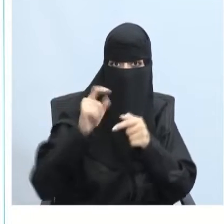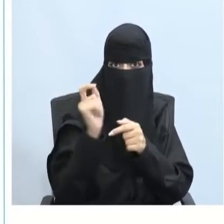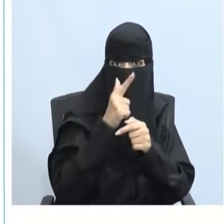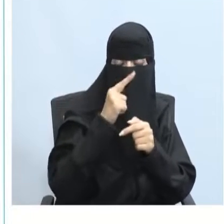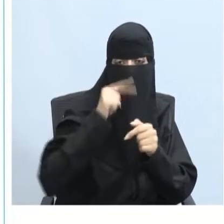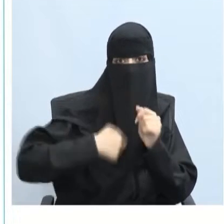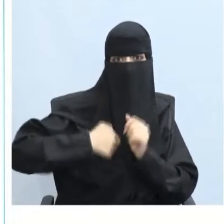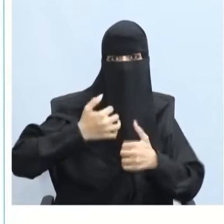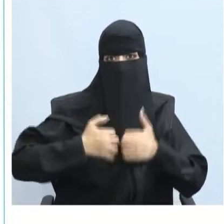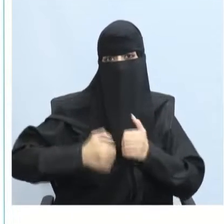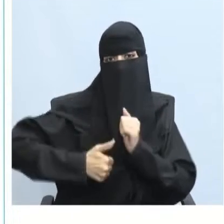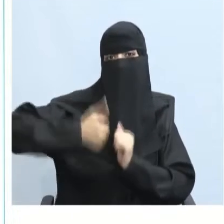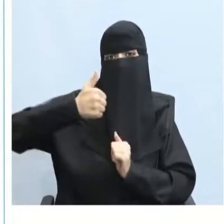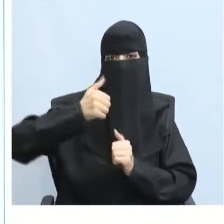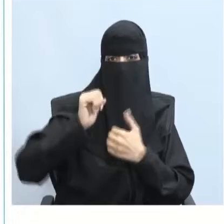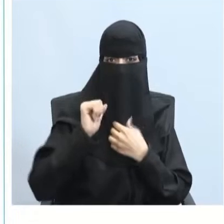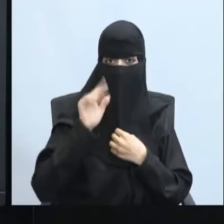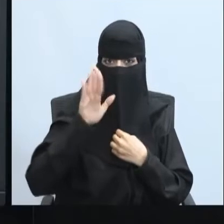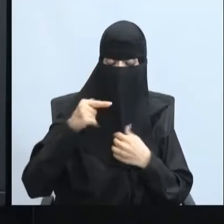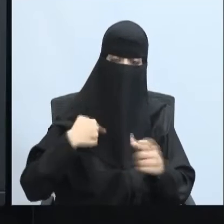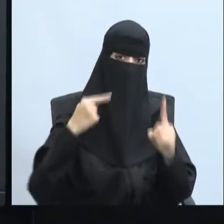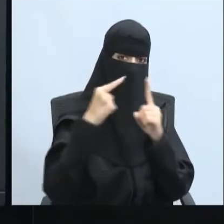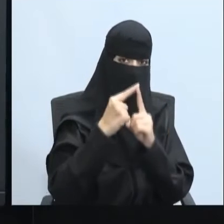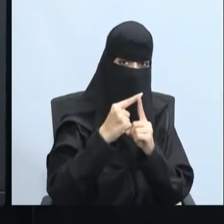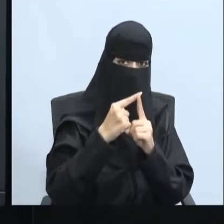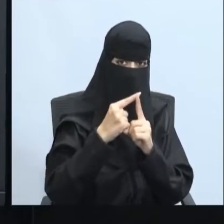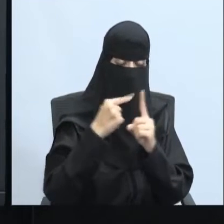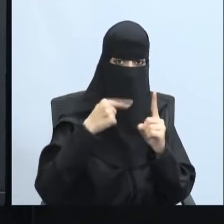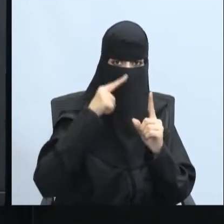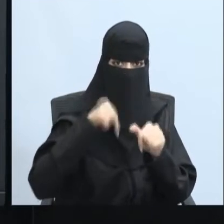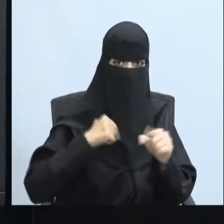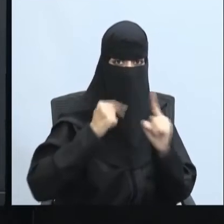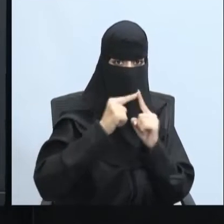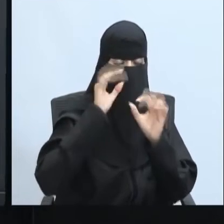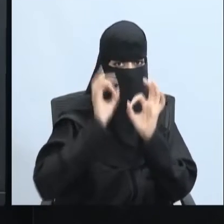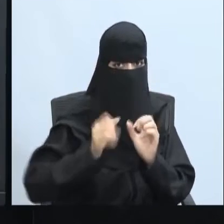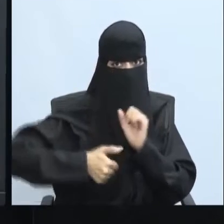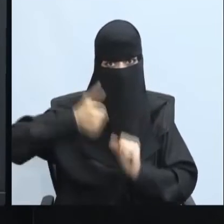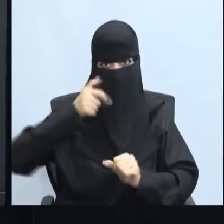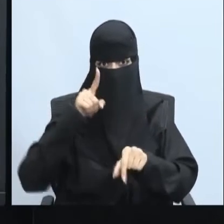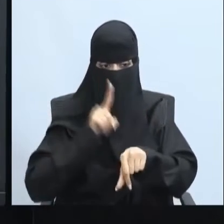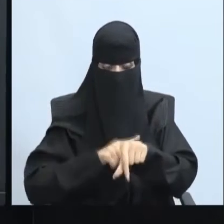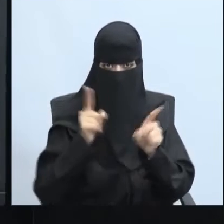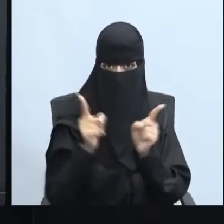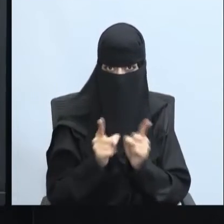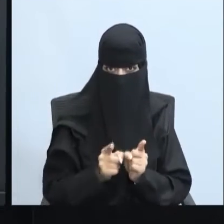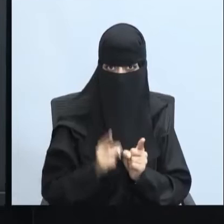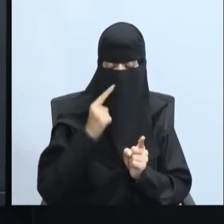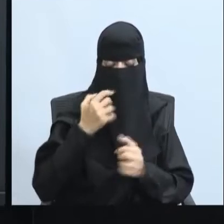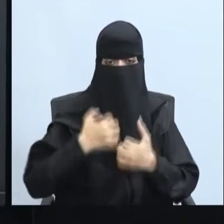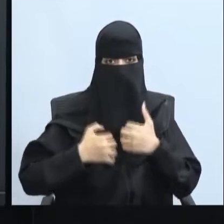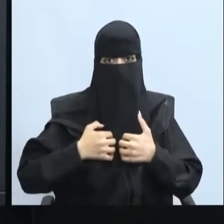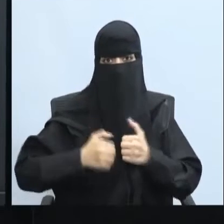اذا عنده هدف واذا تحقق هذا الهدف في الزمن المحدد يعطيه احساس هائل